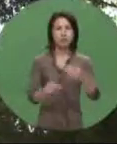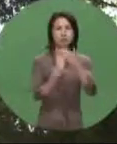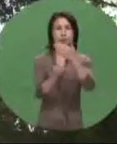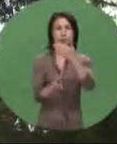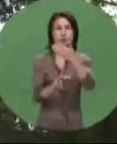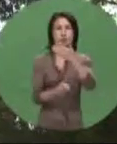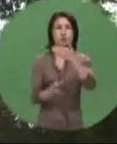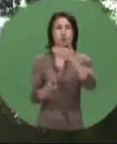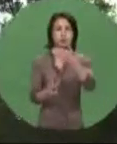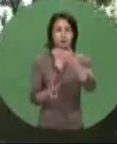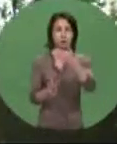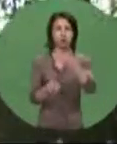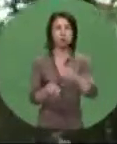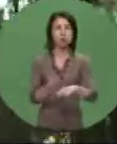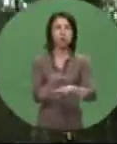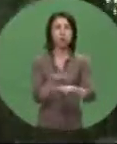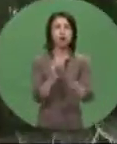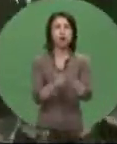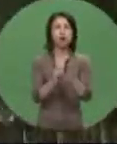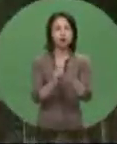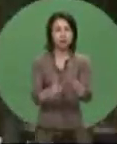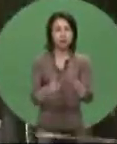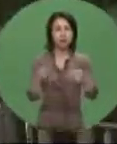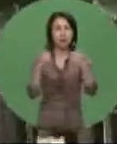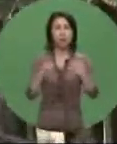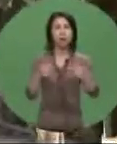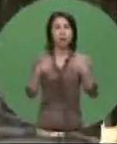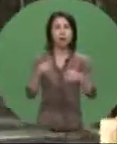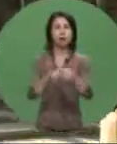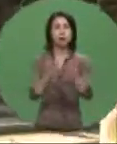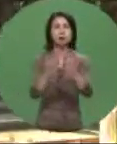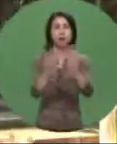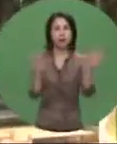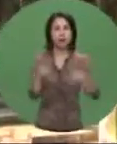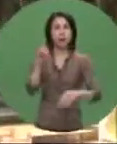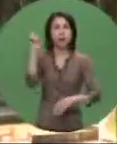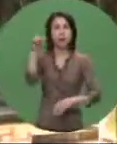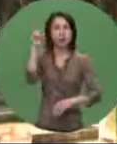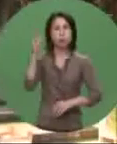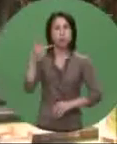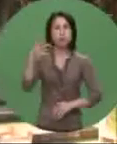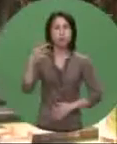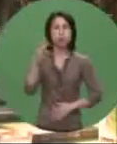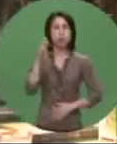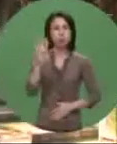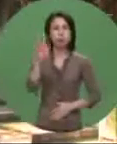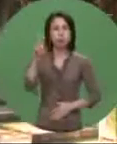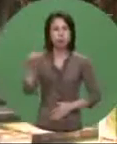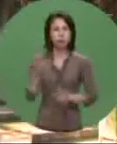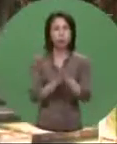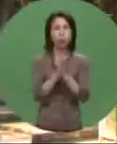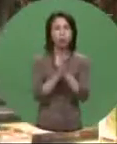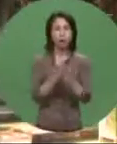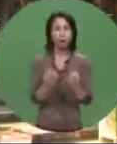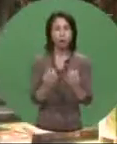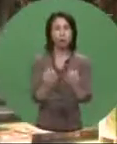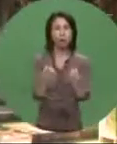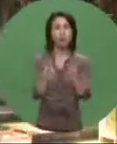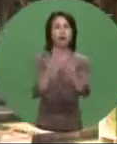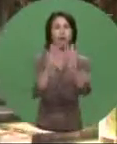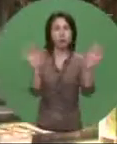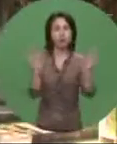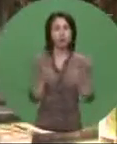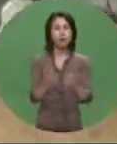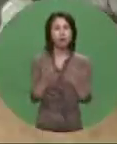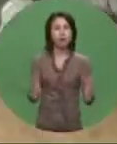9月23日、宝山寺で恒例の生駒商店お彼岸満灯会が開かれ、大勢の参